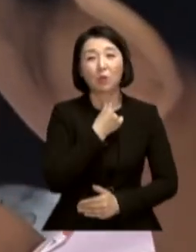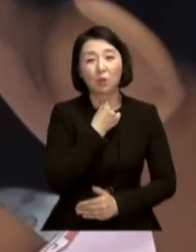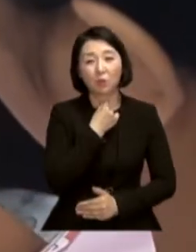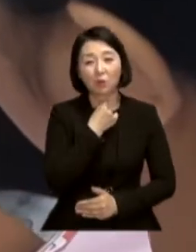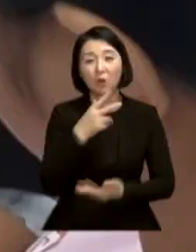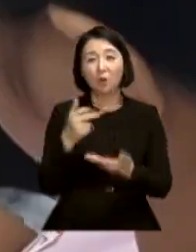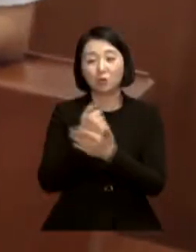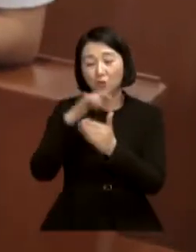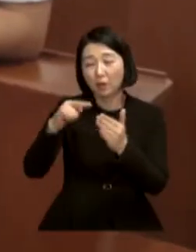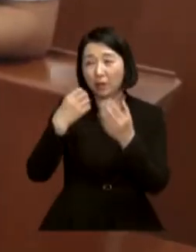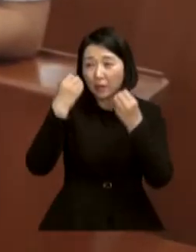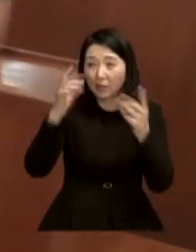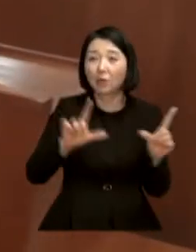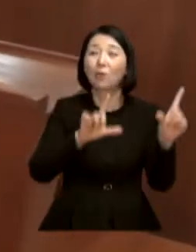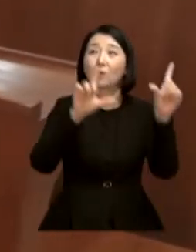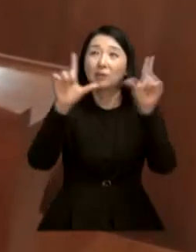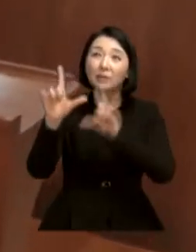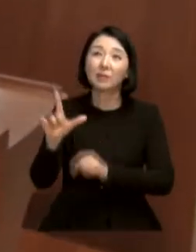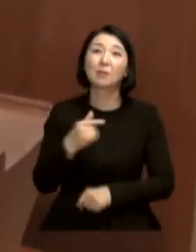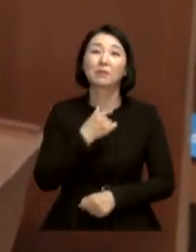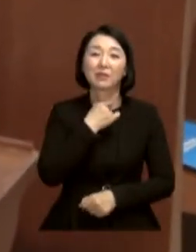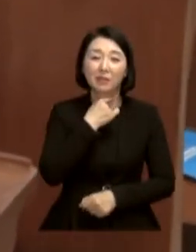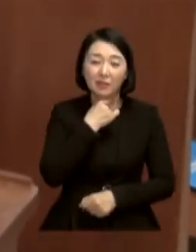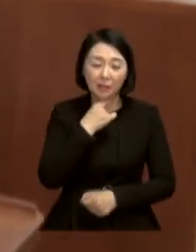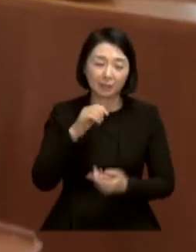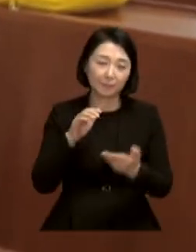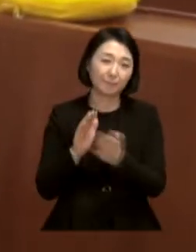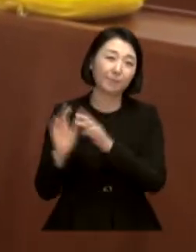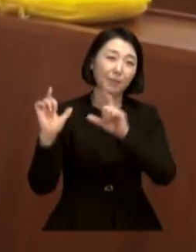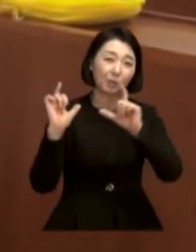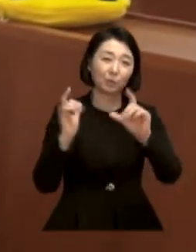안에 새로운 삶을 살 것을 뜨겁게 선포한다.